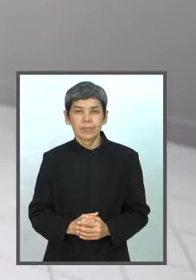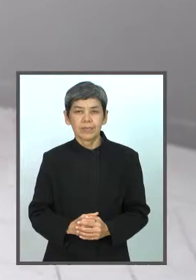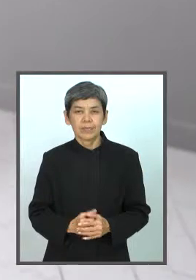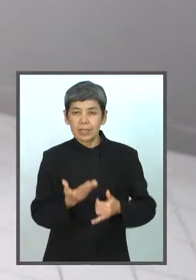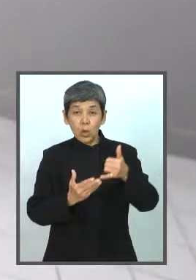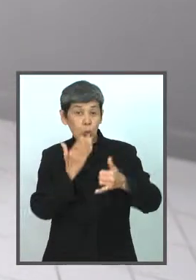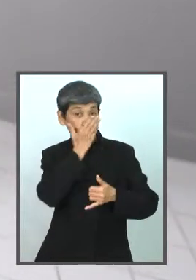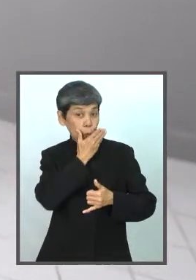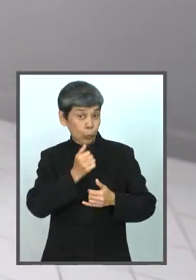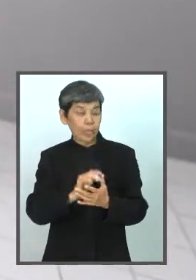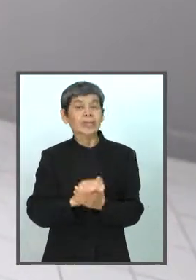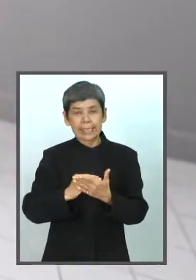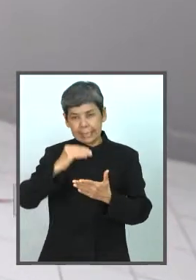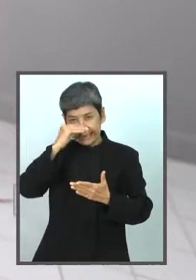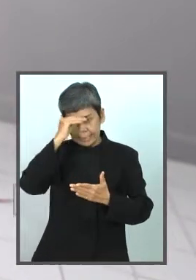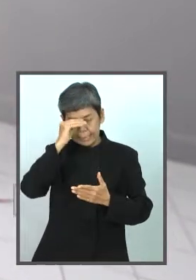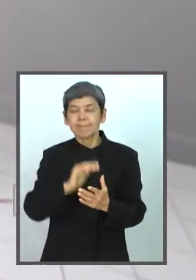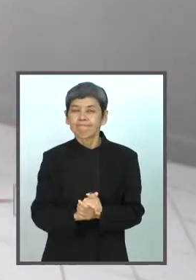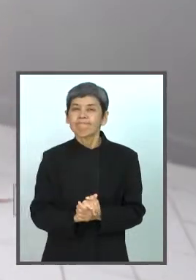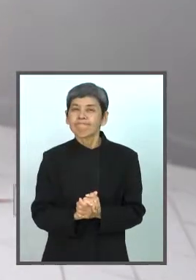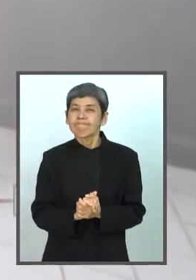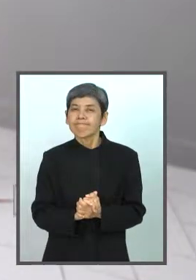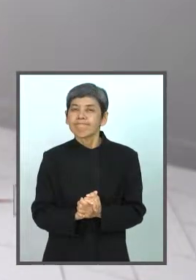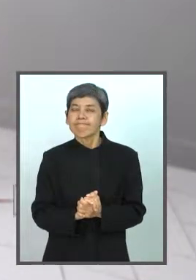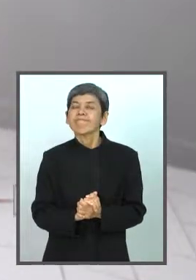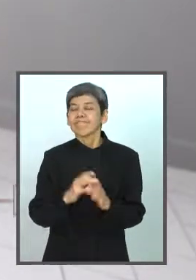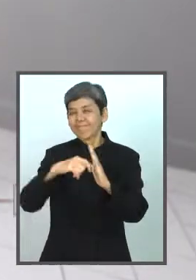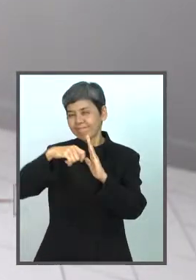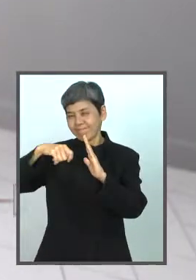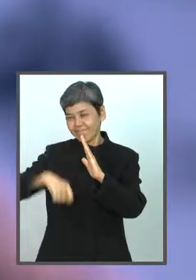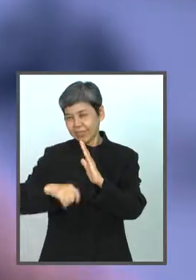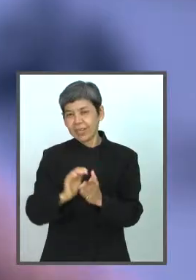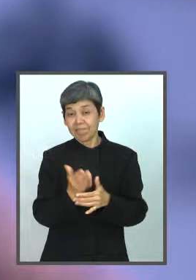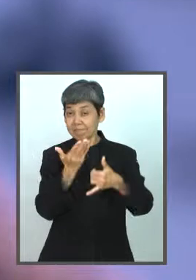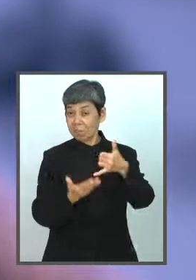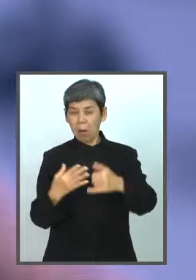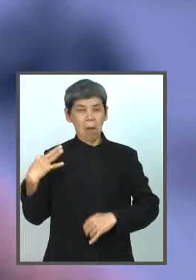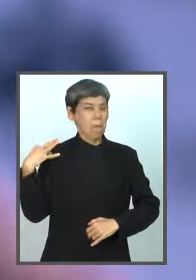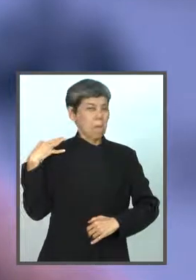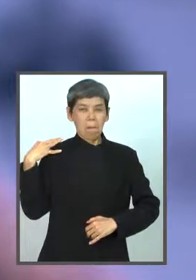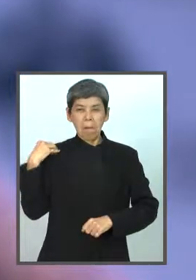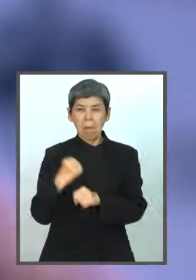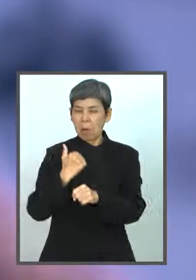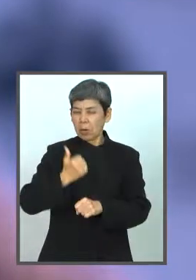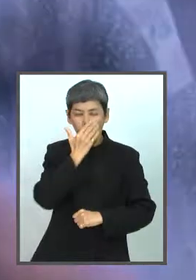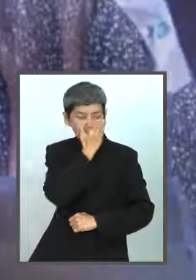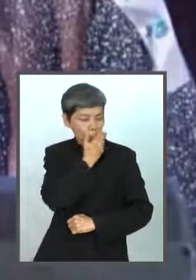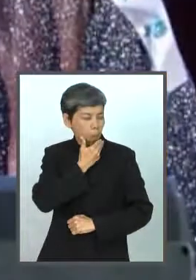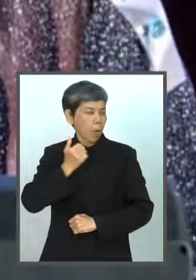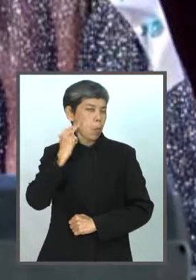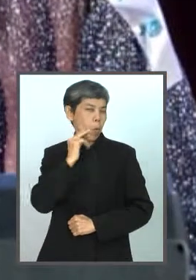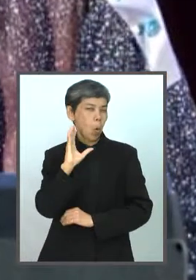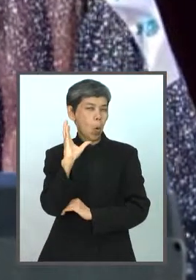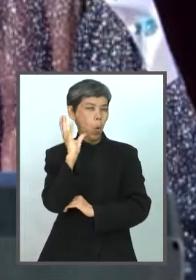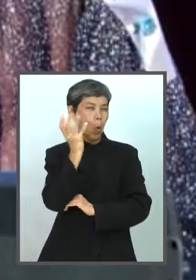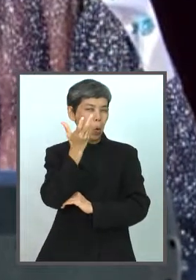สาวสวยของเราวันนี้นะคะเป็นนักศึกษาจากนครราชสีมาค่ะแล้วก็ไปได้รับรางวัล นะคะการันตีความงามในงามหูหนว